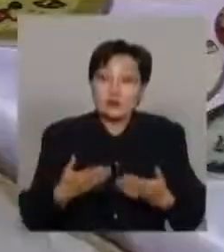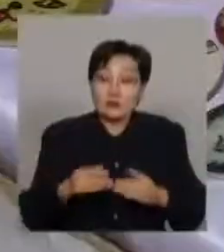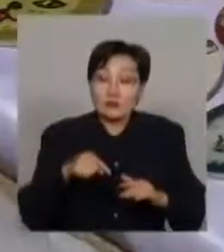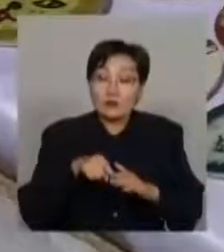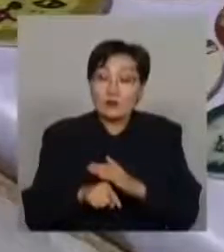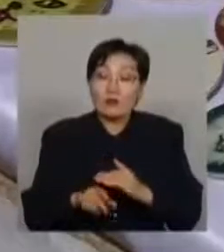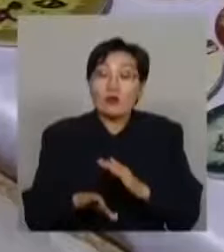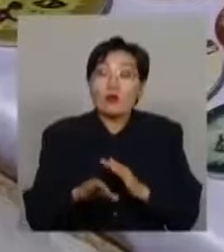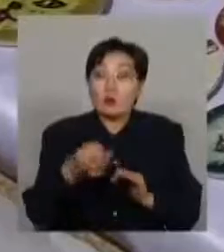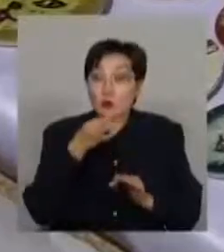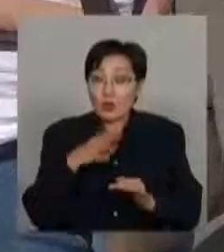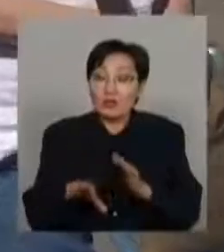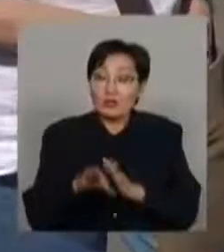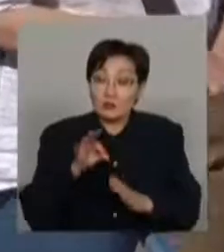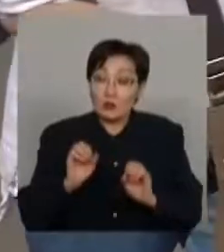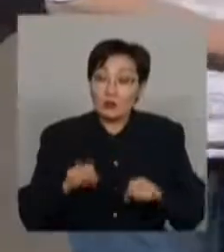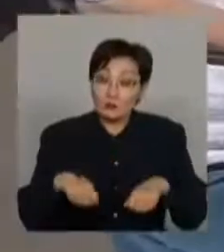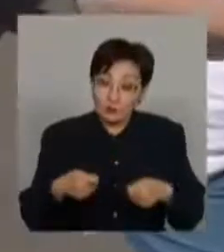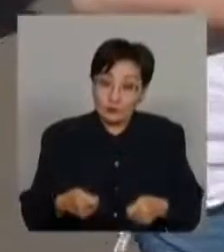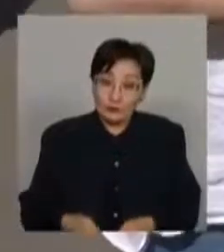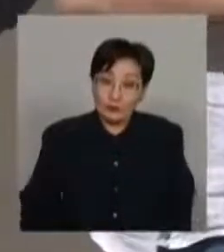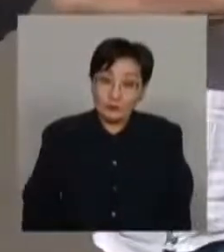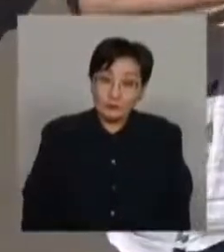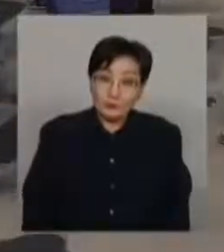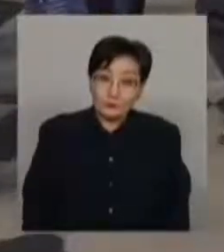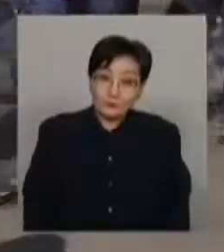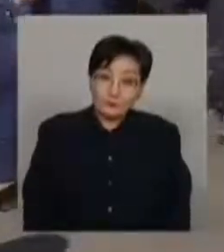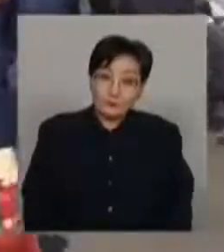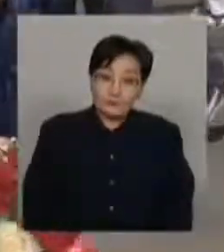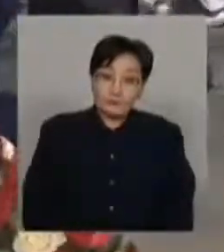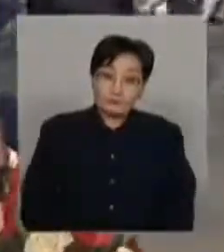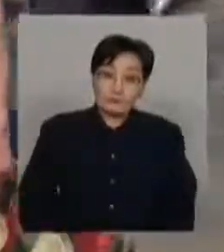ішінен ұнағанын табуға мүмкіндік береді. Жадыра Омаржан, Жақсылық Тілепберген, Алматы телеарнасы.